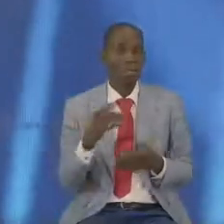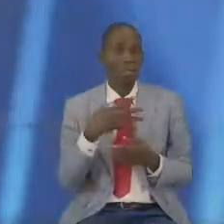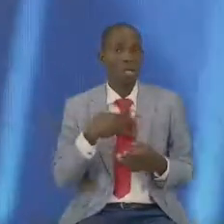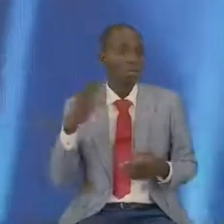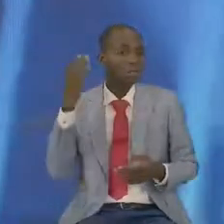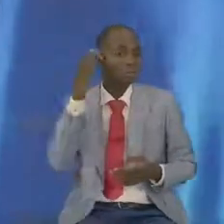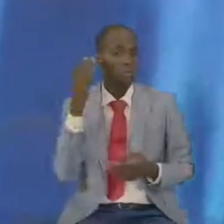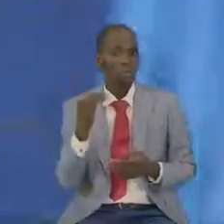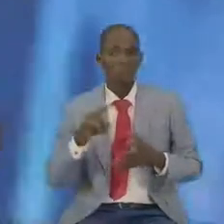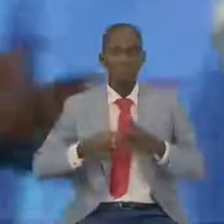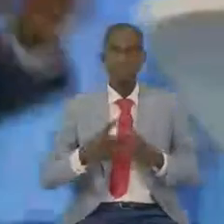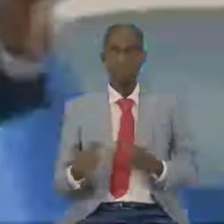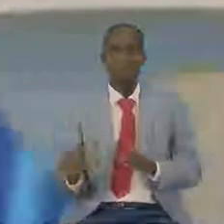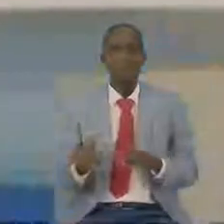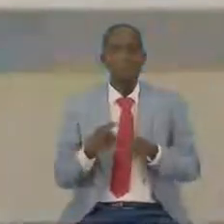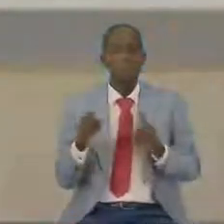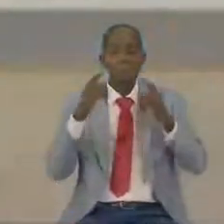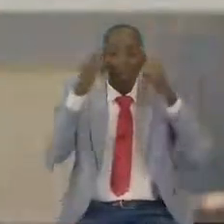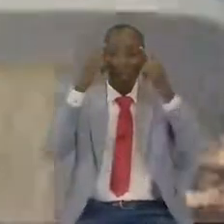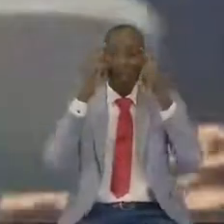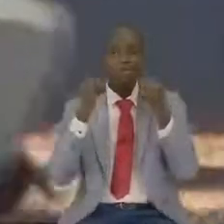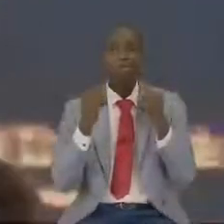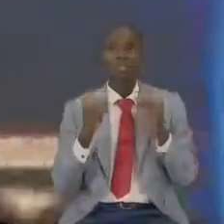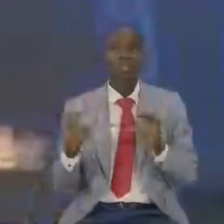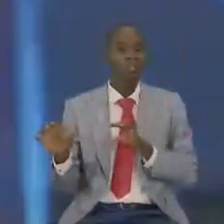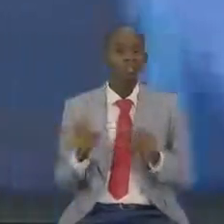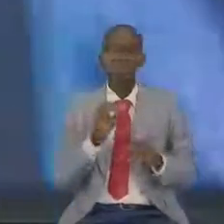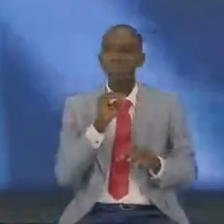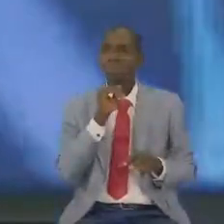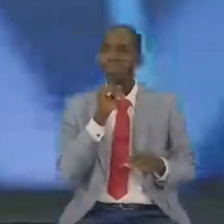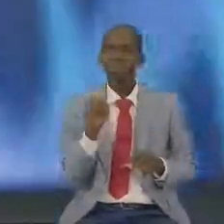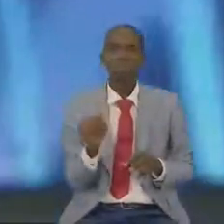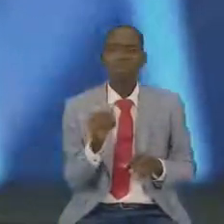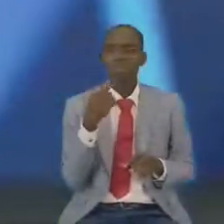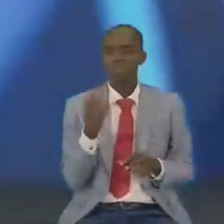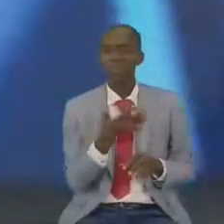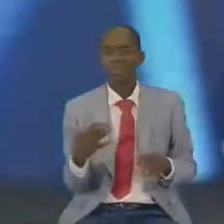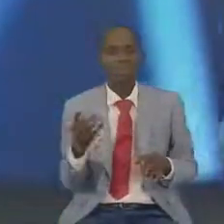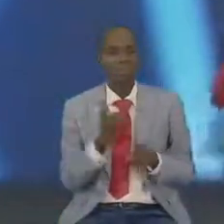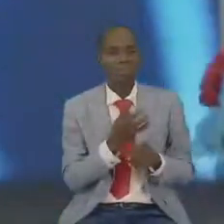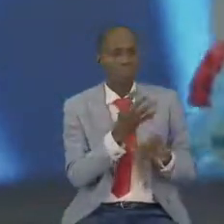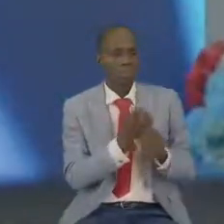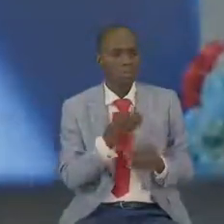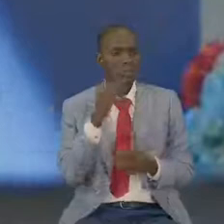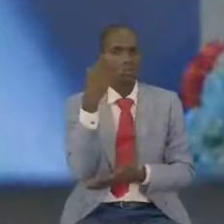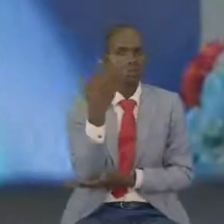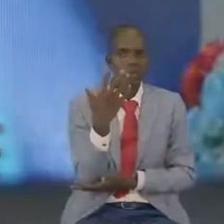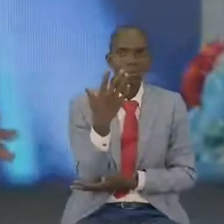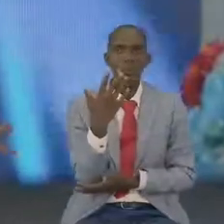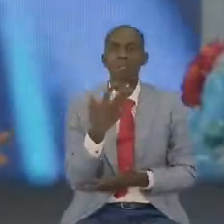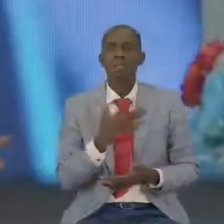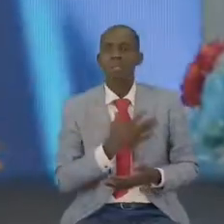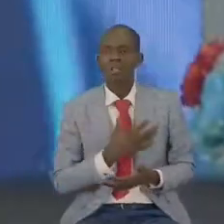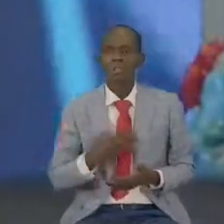n'agisse pas. Moïse savait, ce bois était là avant. Et le Seigneur me révèle